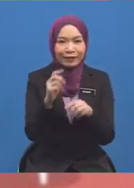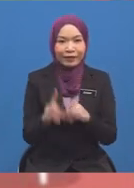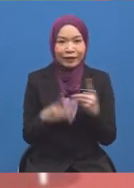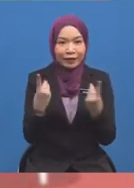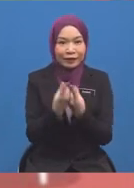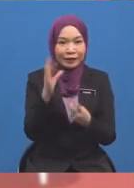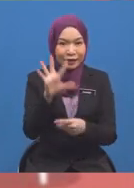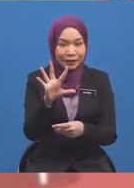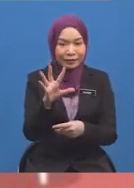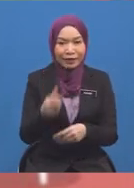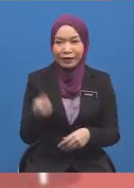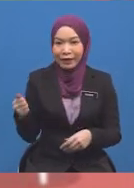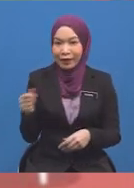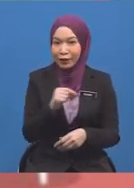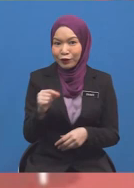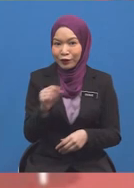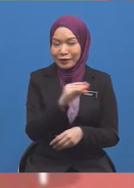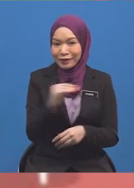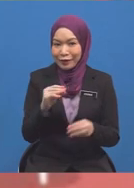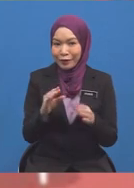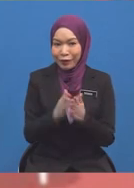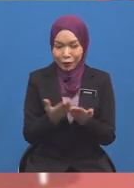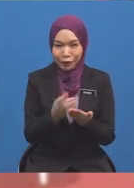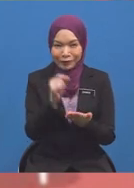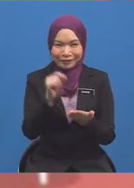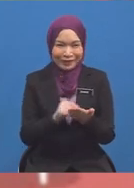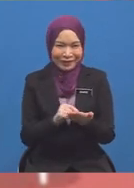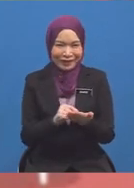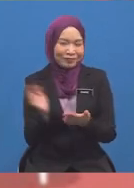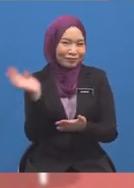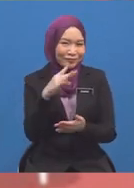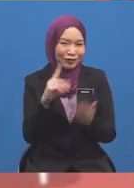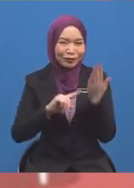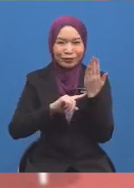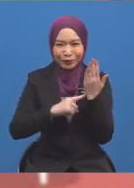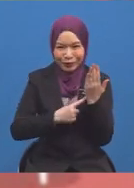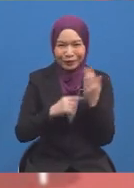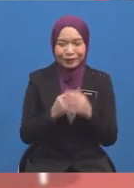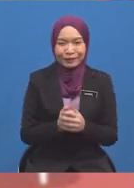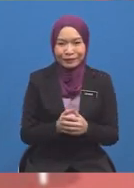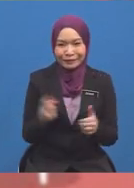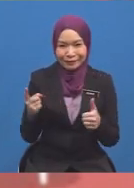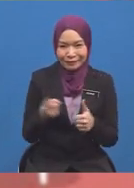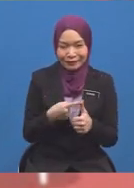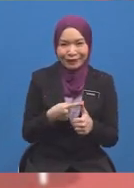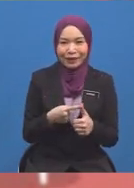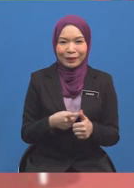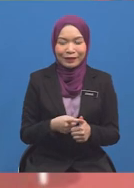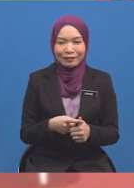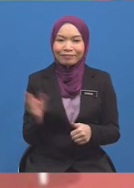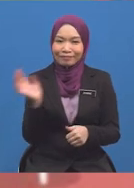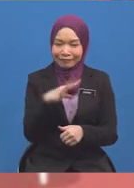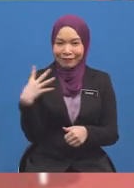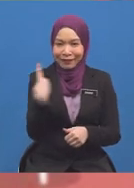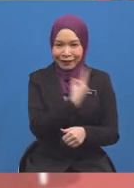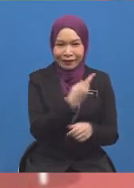setelah alat tulis H Jo mulai ketemu sekali marilah